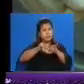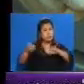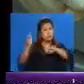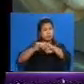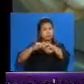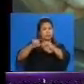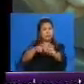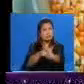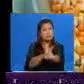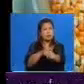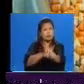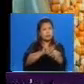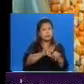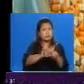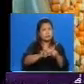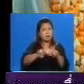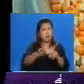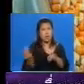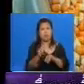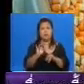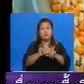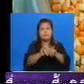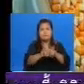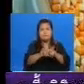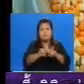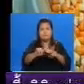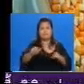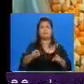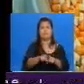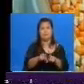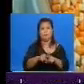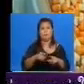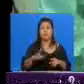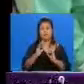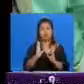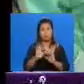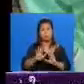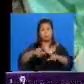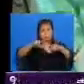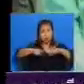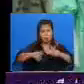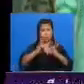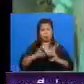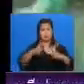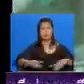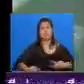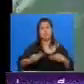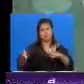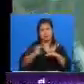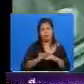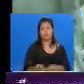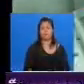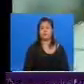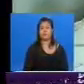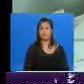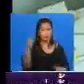to Spicชีวิตเพิมมากขึ้นใช่ครับ ค